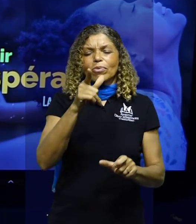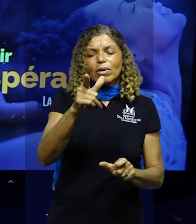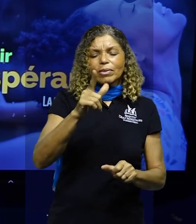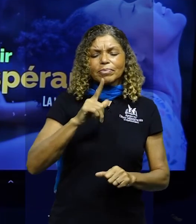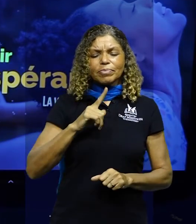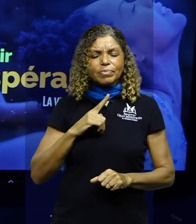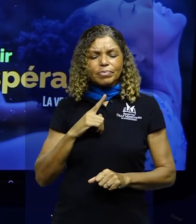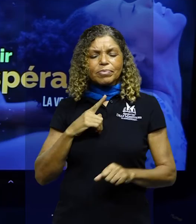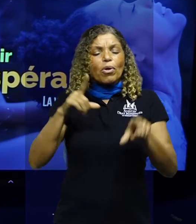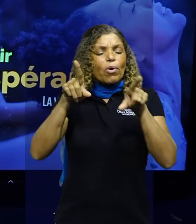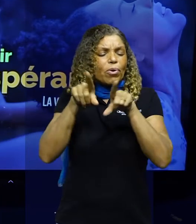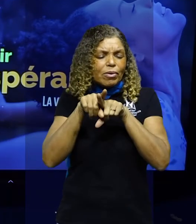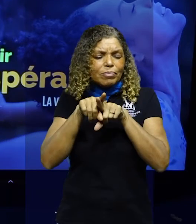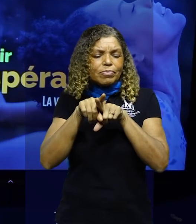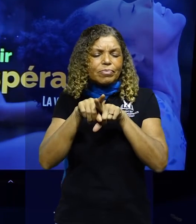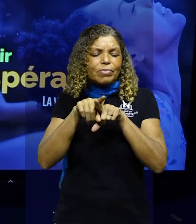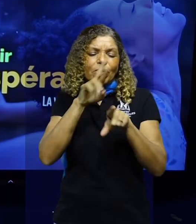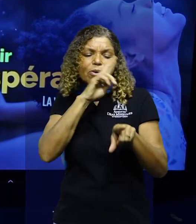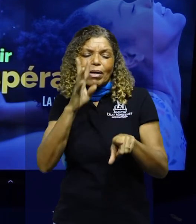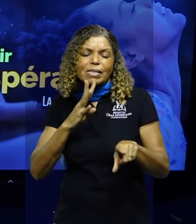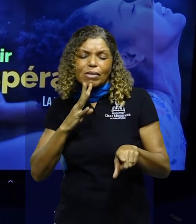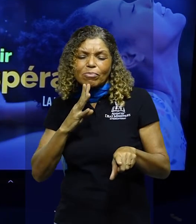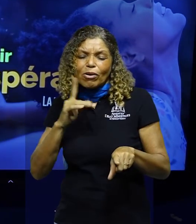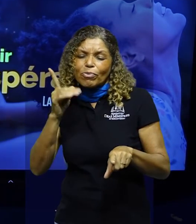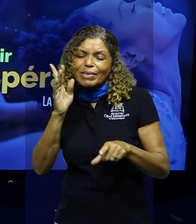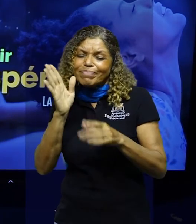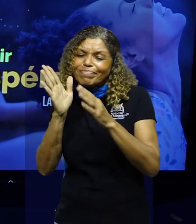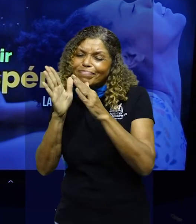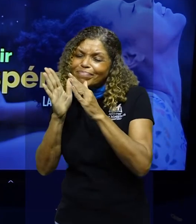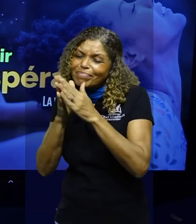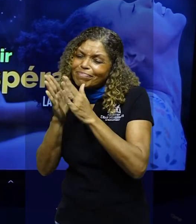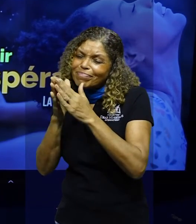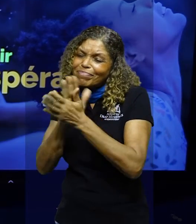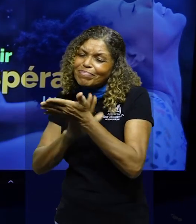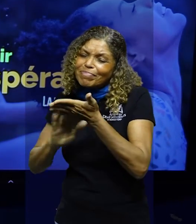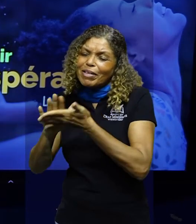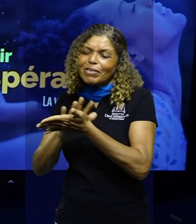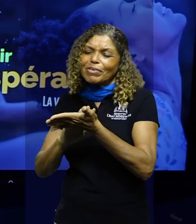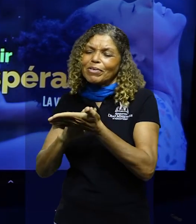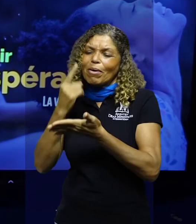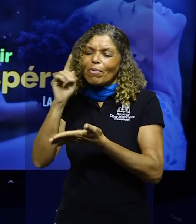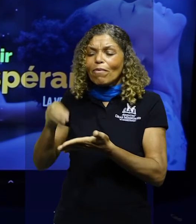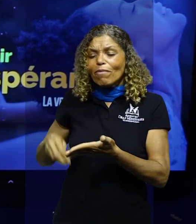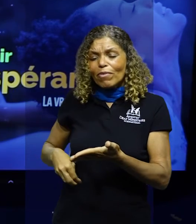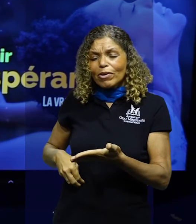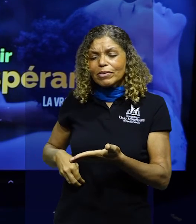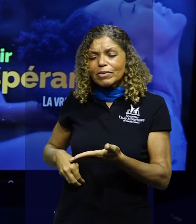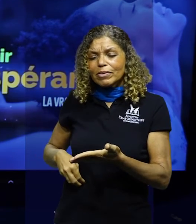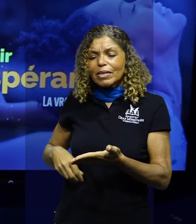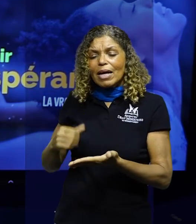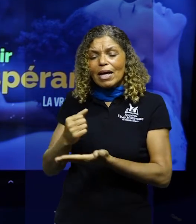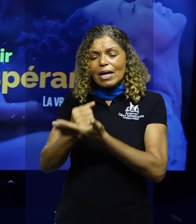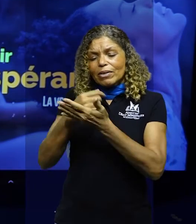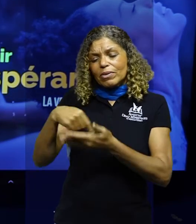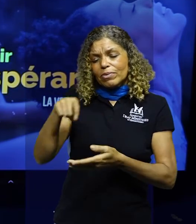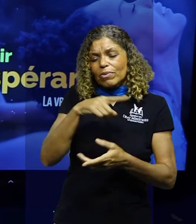qui, comme Salomon, confesse son péché. Aide-nous comme Salomon, Seigneur, à reconnaître que nous nous sommes